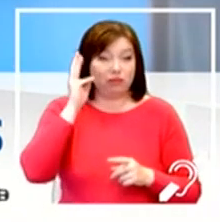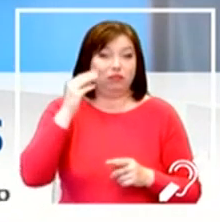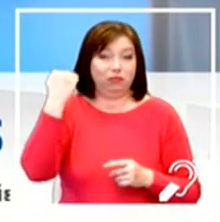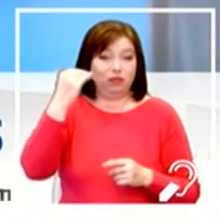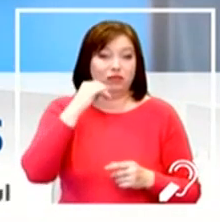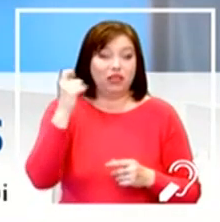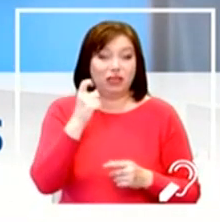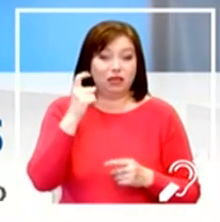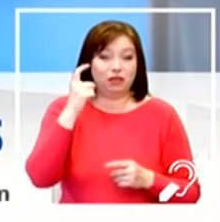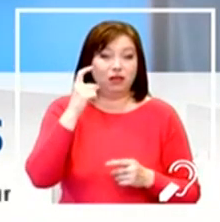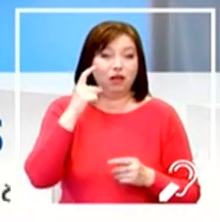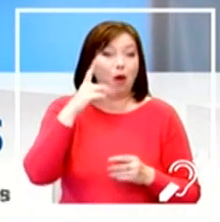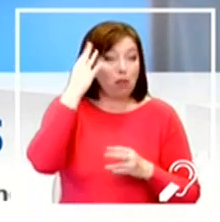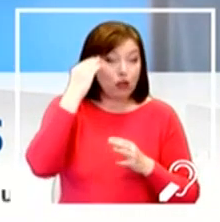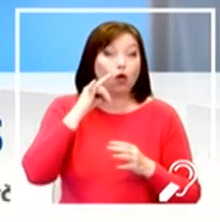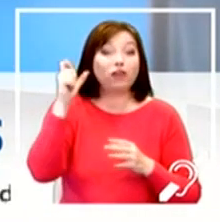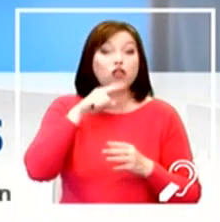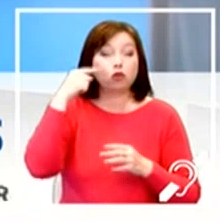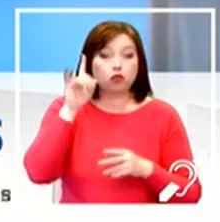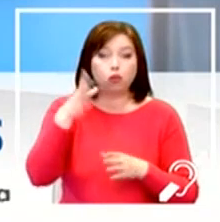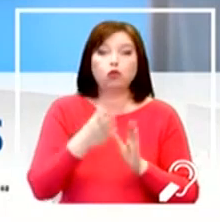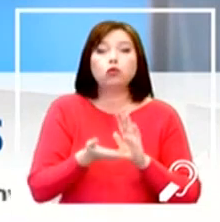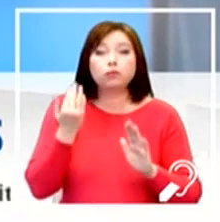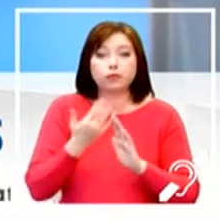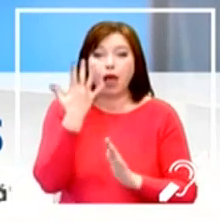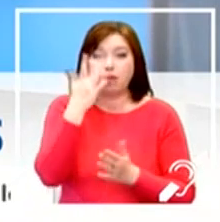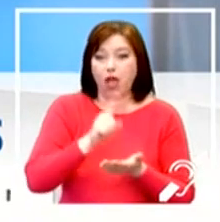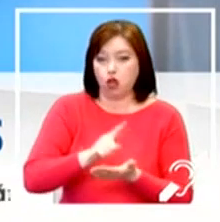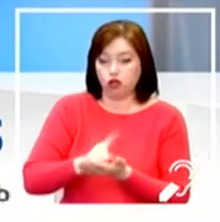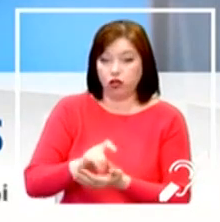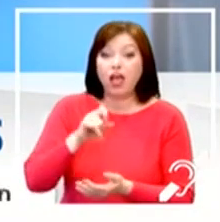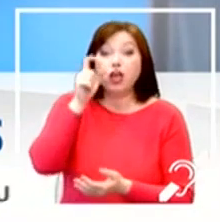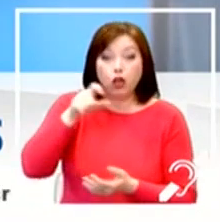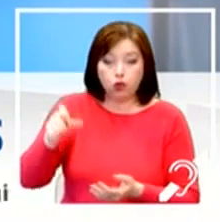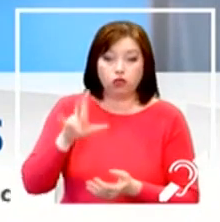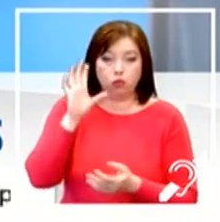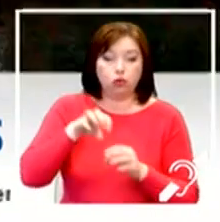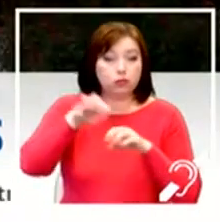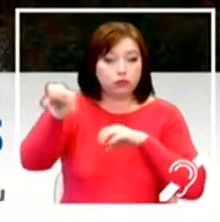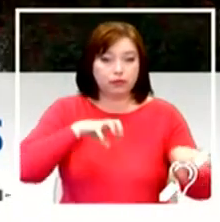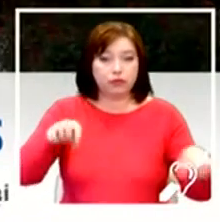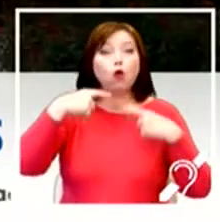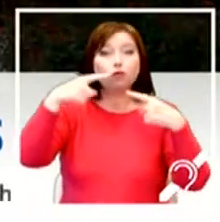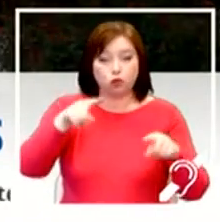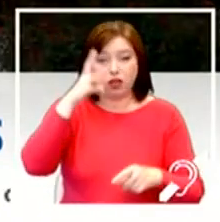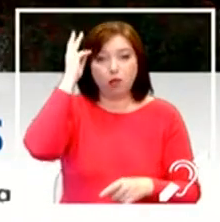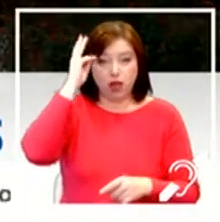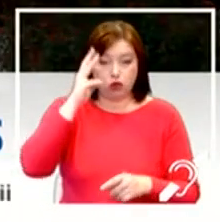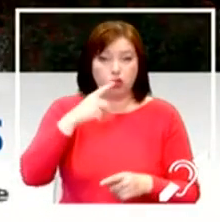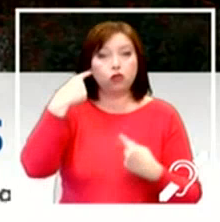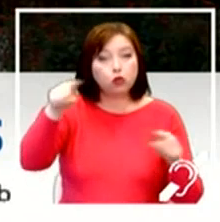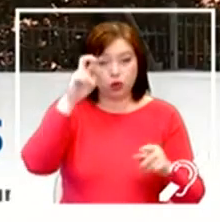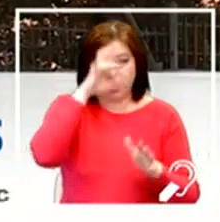diplomatică de la Chișinău în Federația Rusă vor fi reduse 5 funcții, iar personalul va fi distribuit la ambasadele din alte